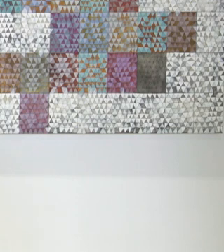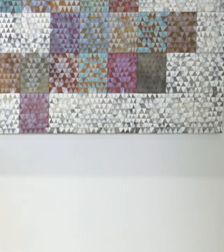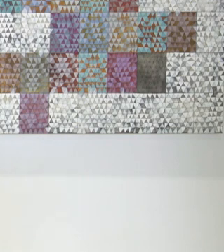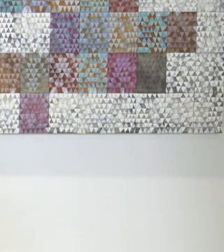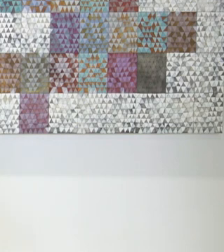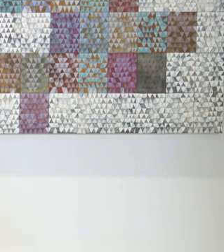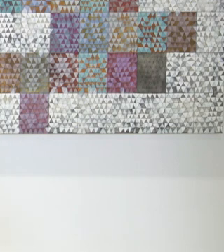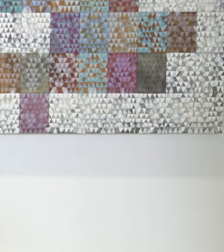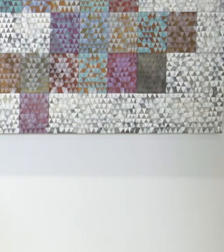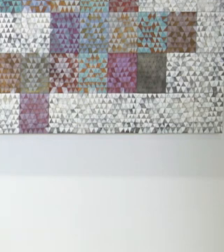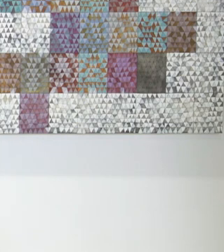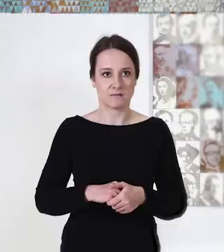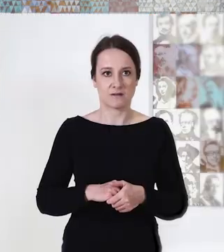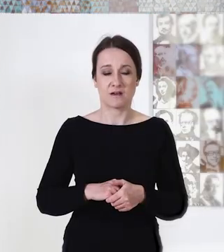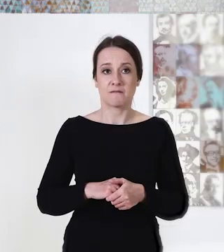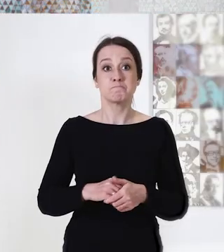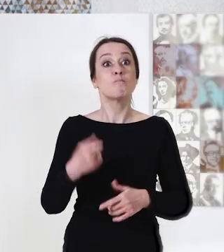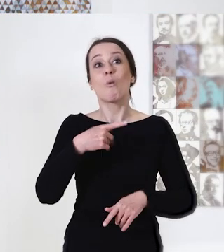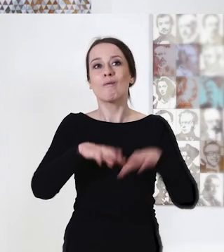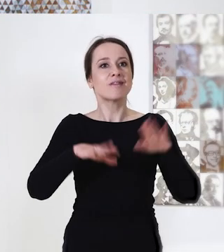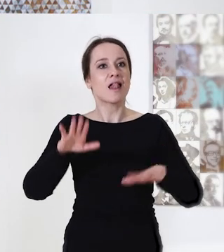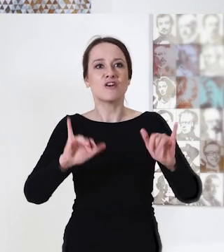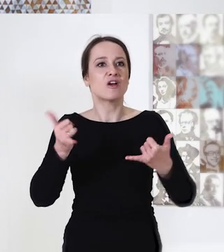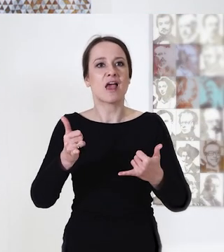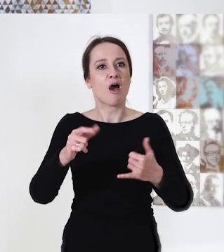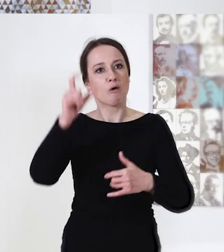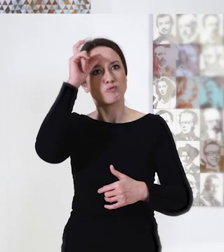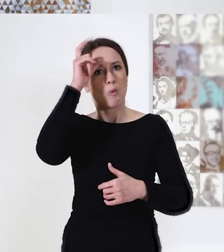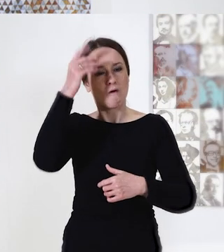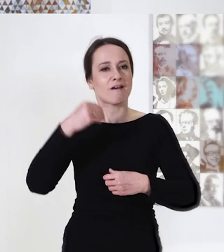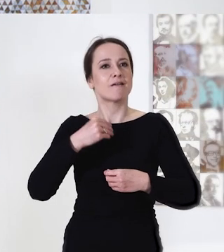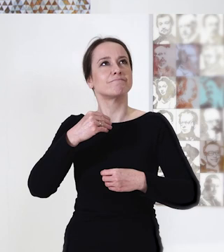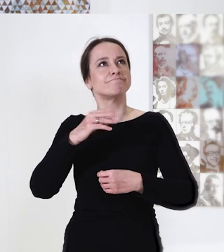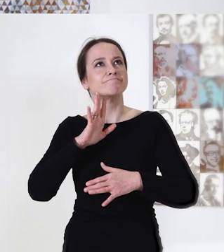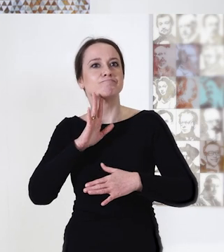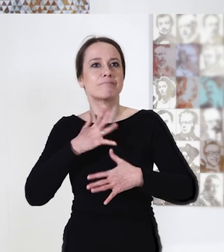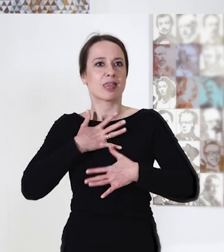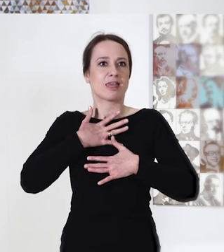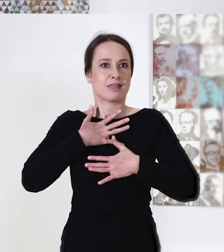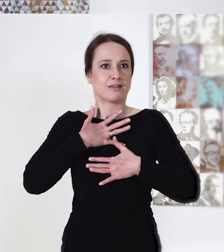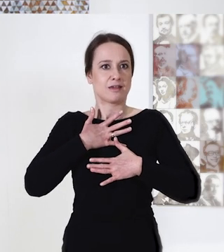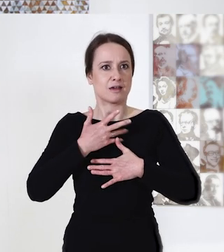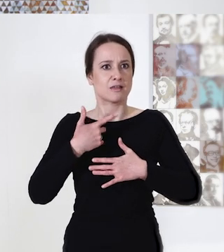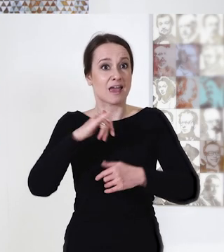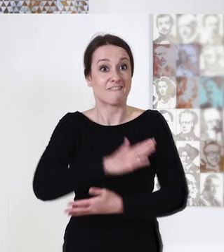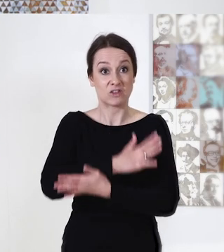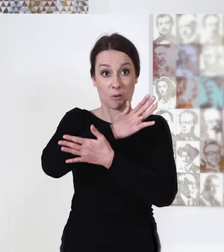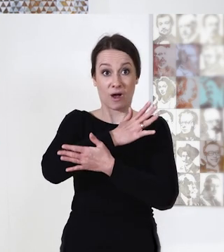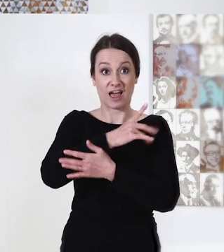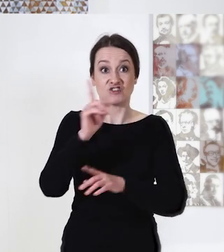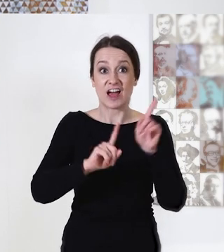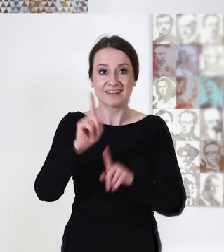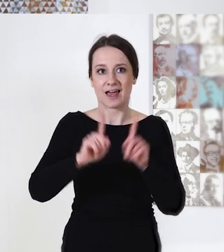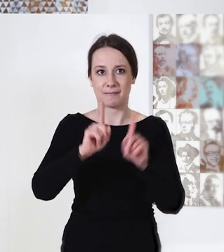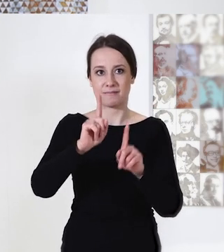wiele zależy od tego jakie ludzkie instynkty i wspomagają niekiedy nauka służy